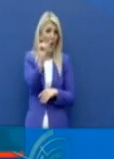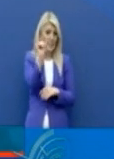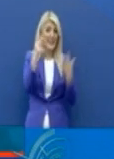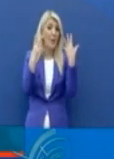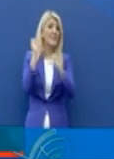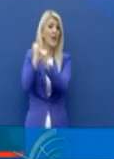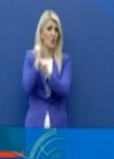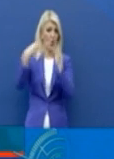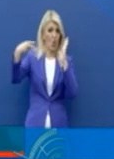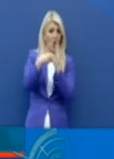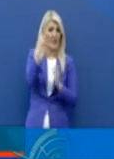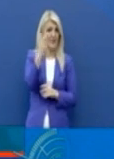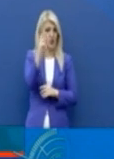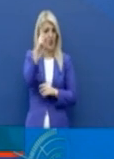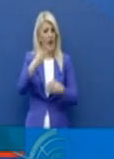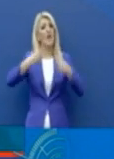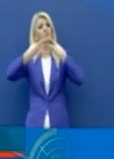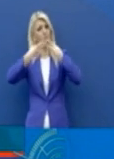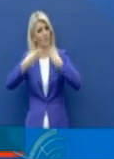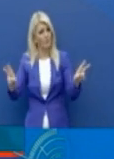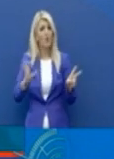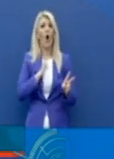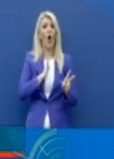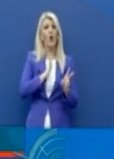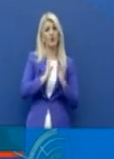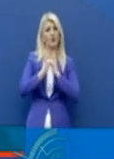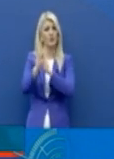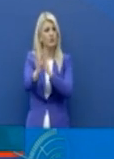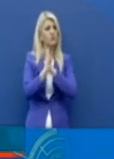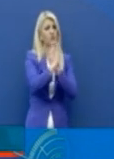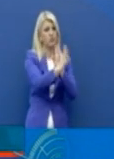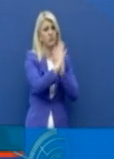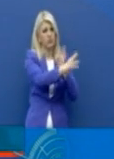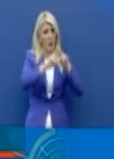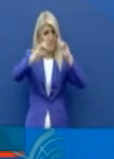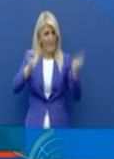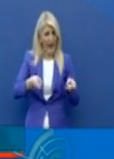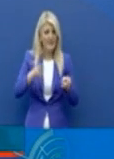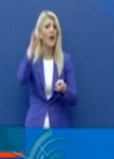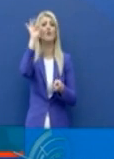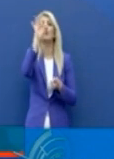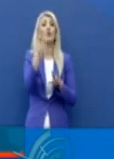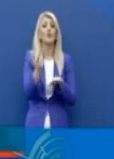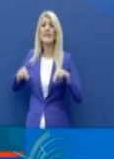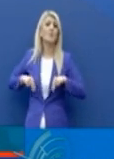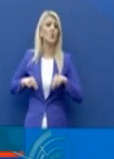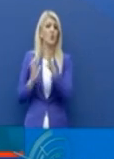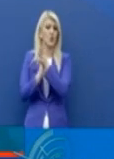7 Ιανουαρίου 2021 θα επιτραπεί η μετάβαση του πελάτη στα καταστήματα για την παραλαβή της παραγγελίας του. Click